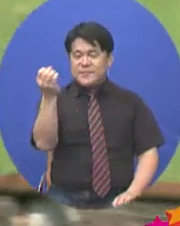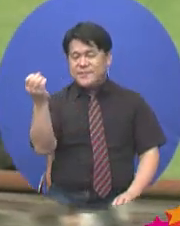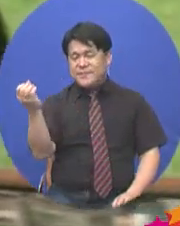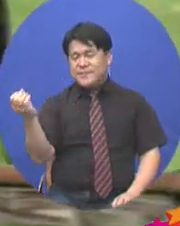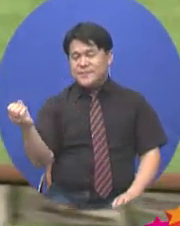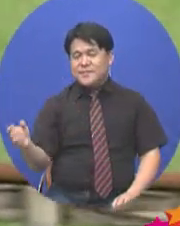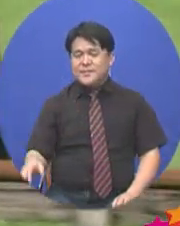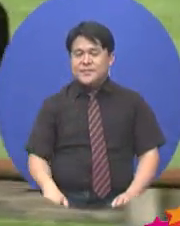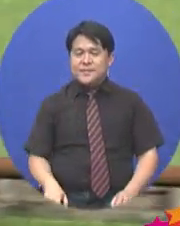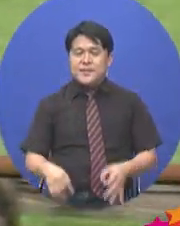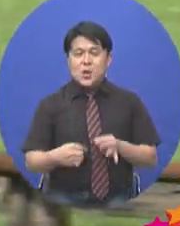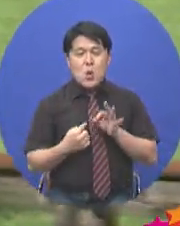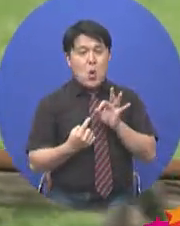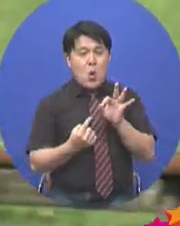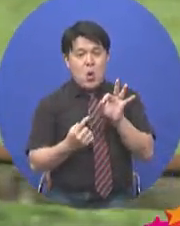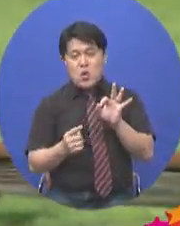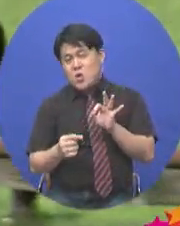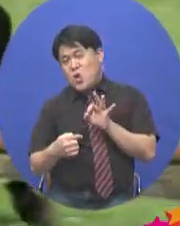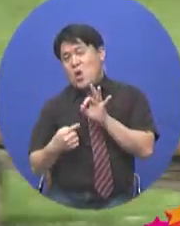색깔 무지개